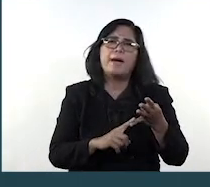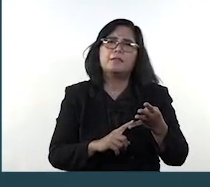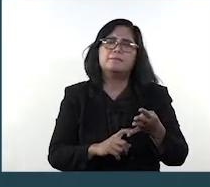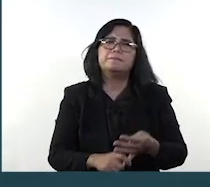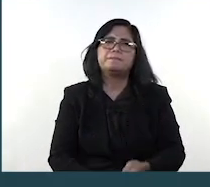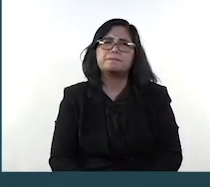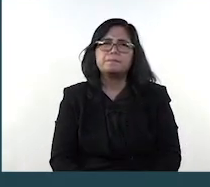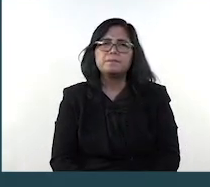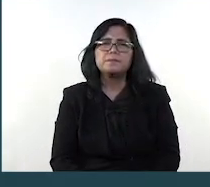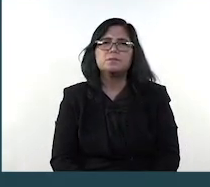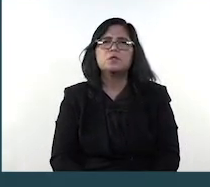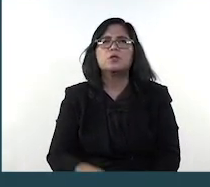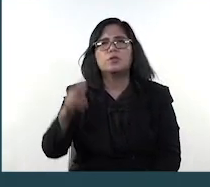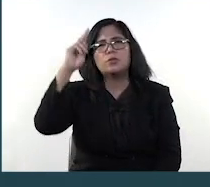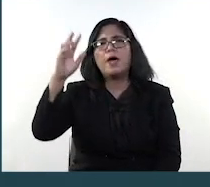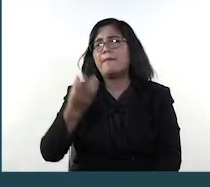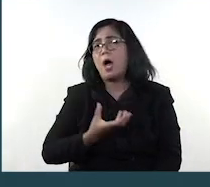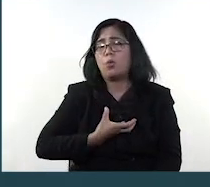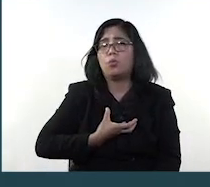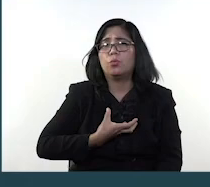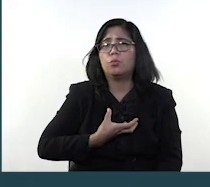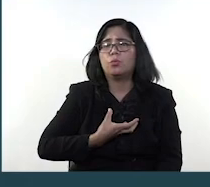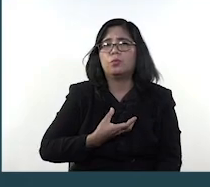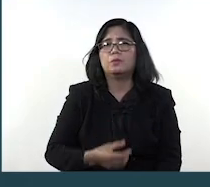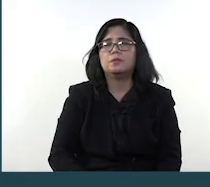hebatnya tapi Tuhan maaf